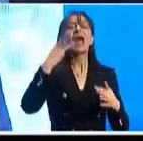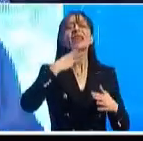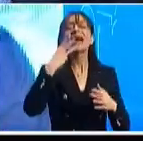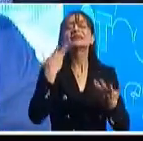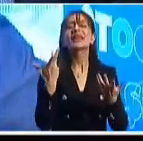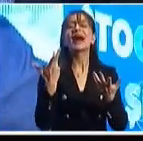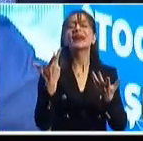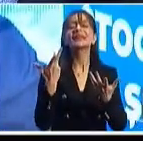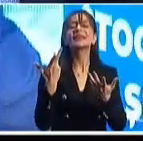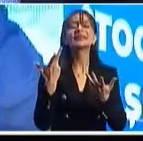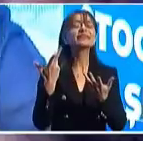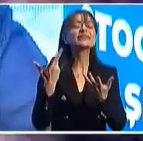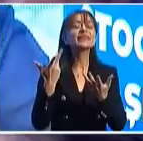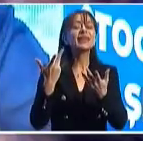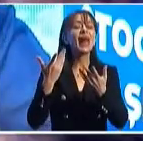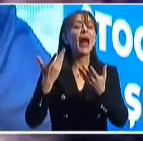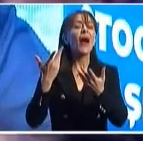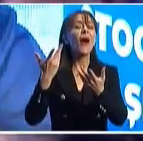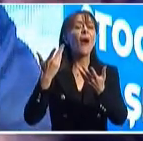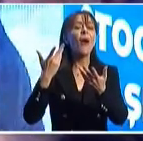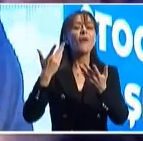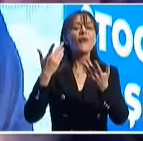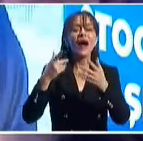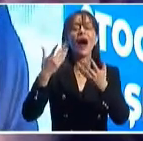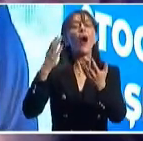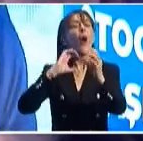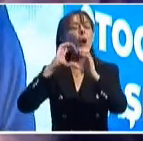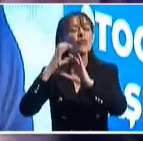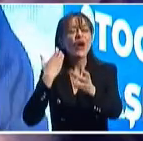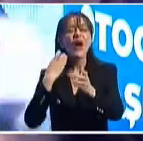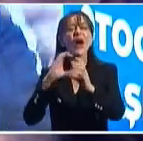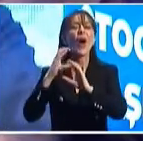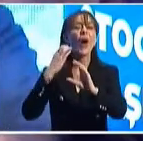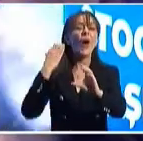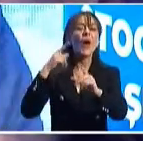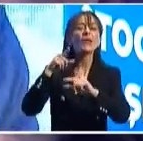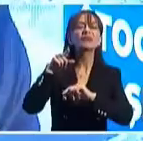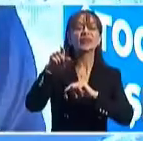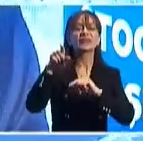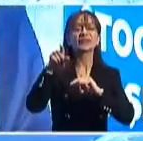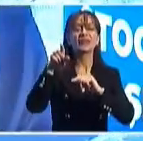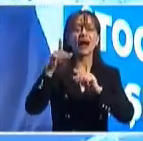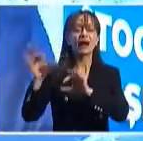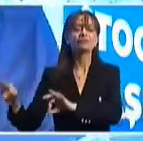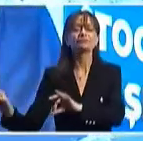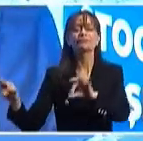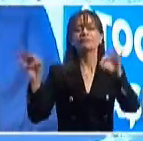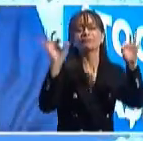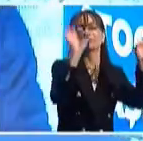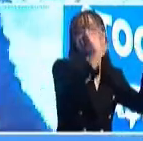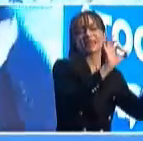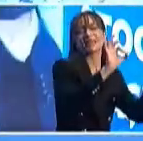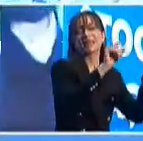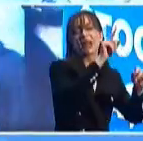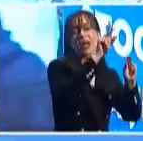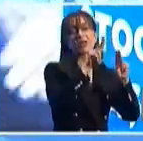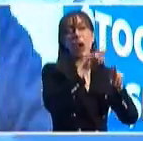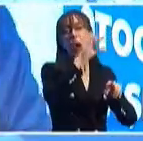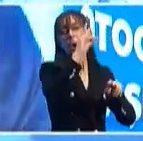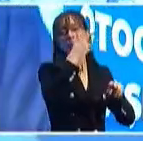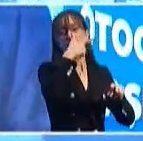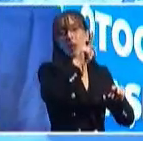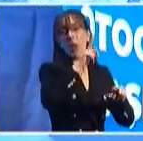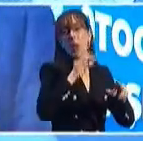Otogarı'nı, yine Harem Otogarı'nı şehrin kuzeyine taşıyoruz. Birini Kurtköy'e, birini de